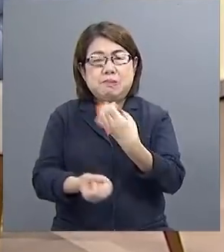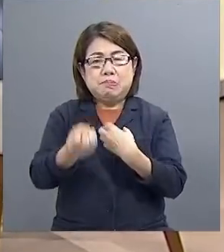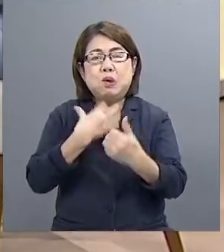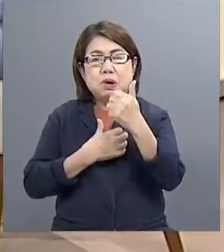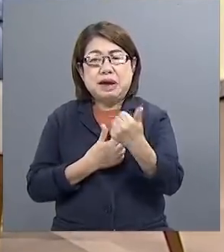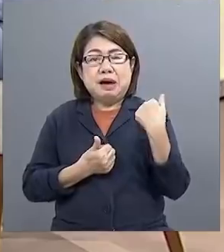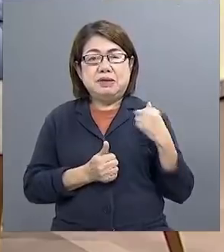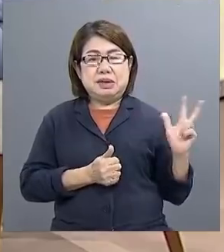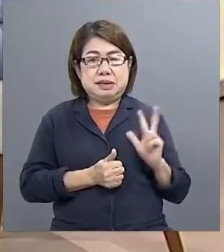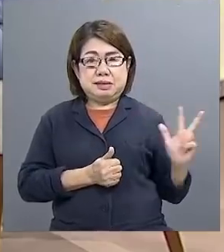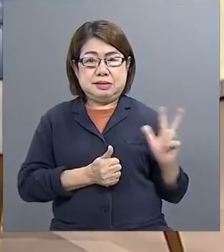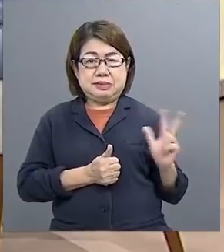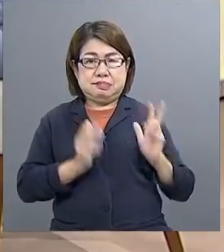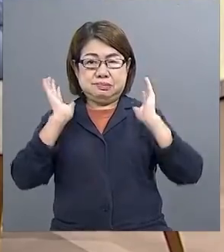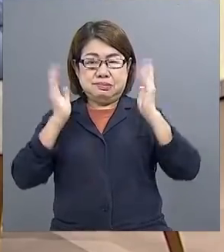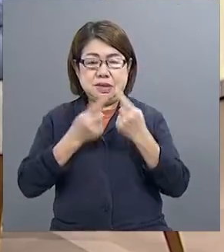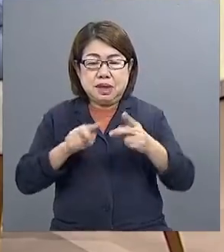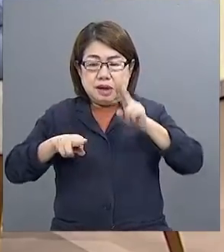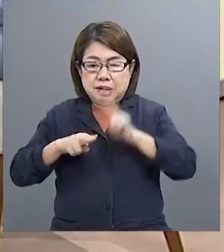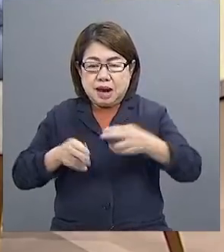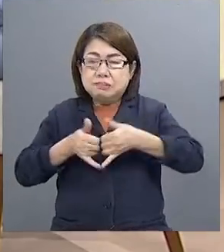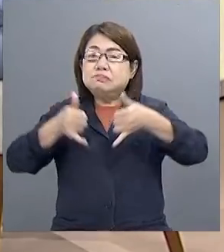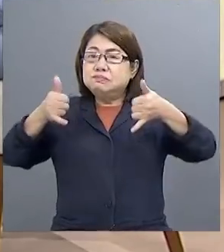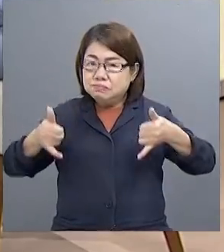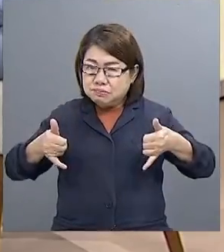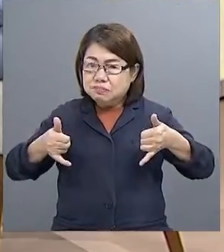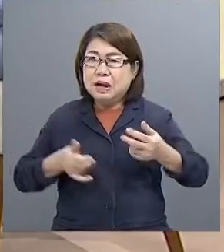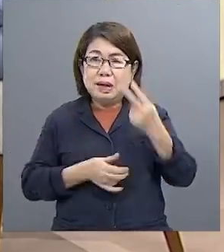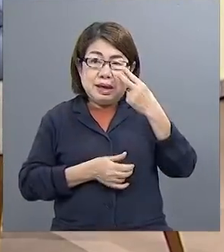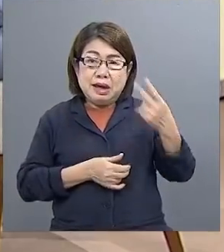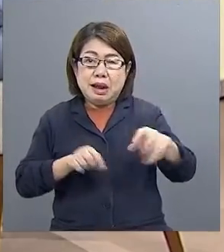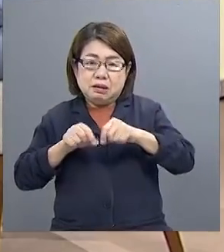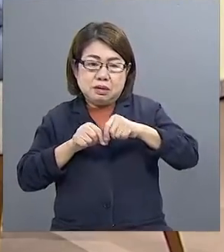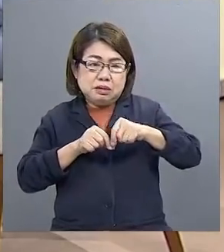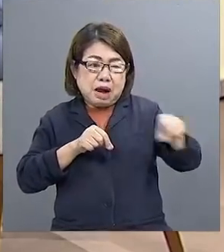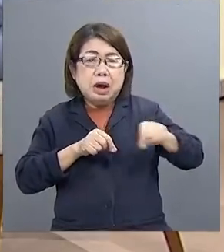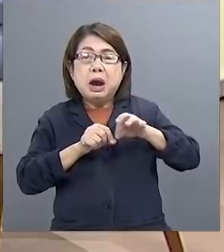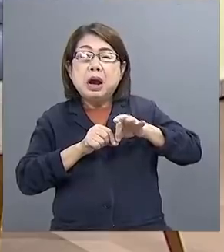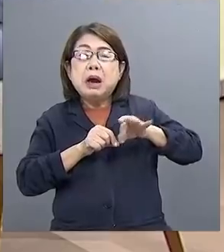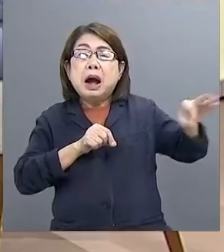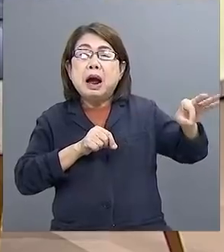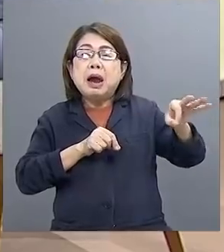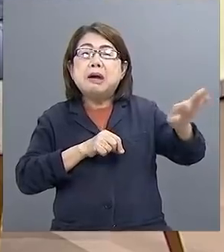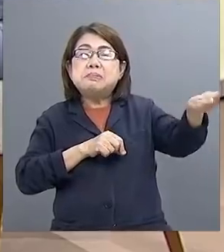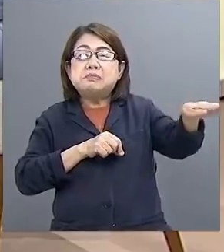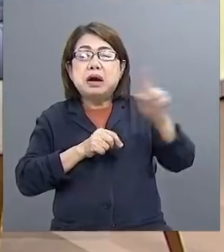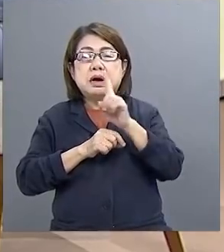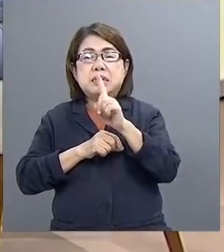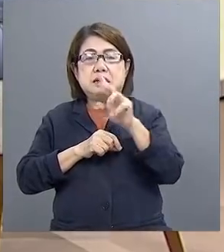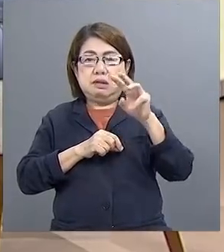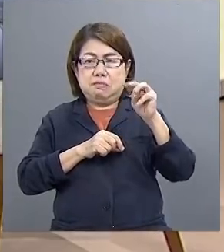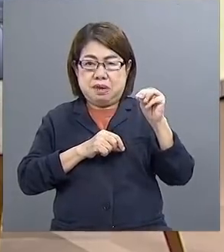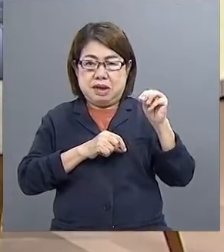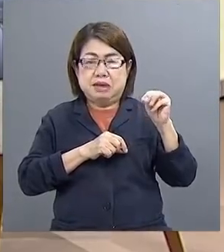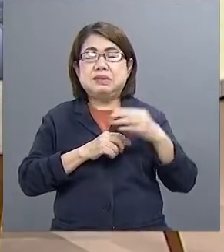ได้ยังคงเว้นระยะห่างทางกายภาพกันอยู่นะครับนี่เกิน 1เมตรแน่นอนเกิดนั้นนะคะผมก็ส่งมาให้ดูให้ดูหนึ่งชัดๆกันนะ